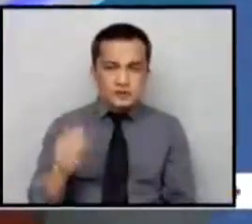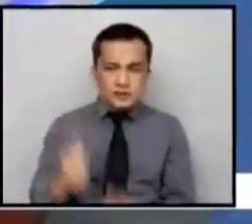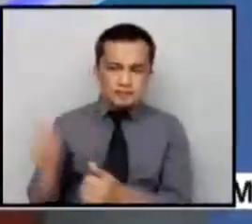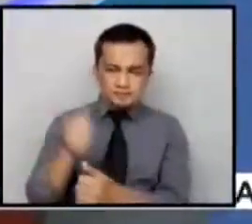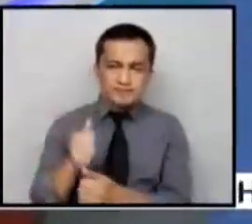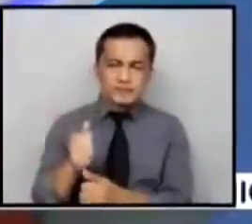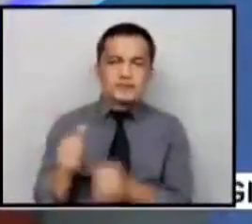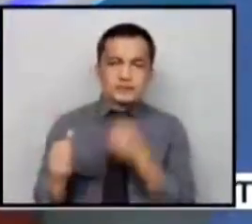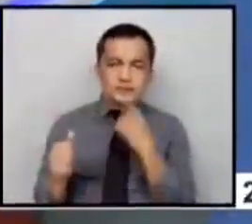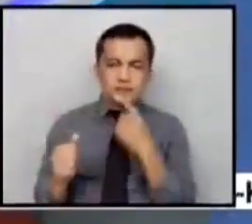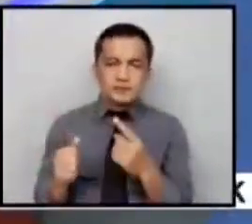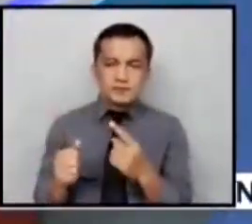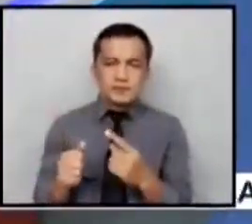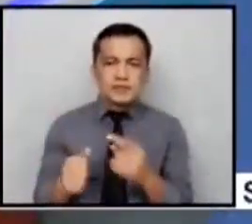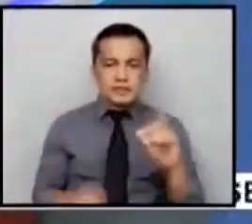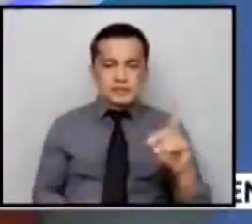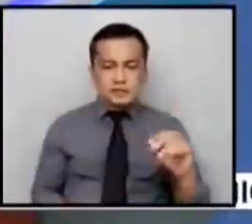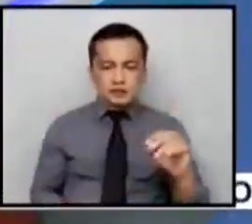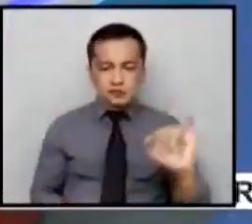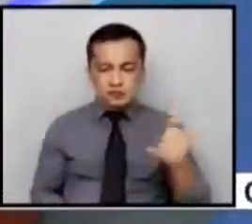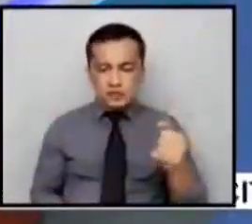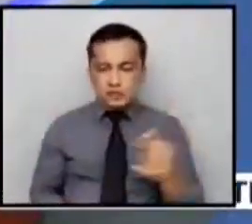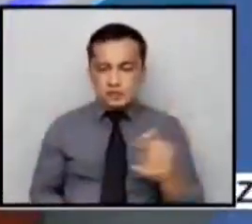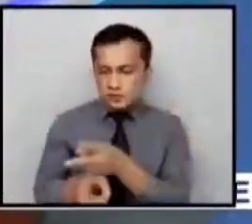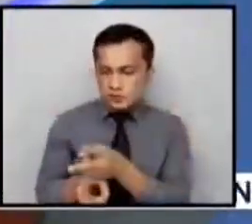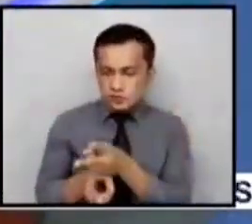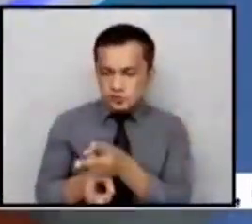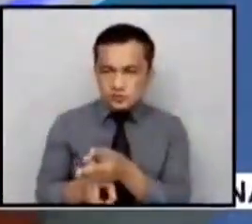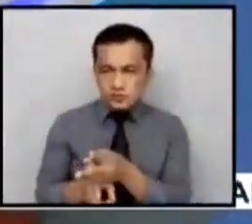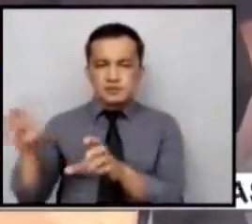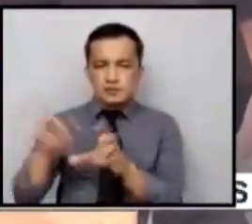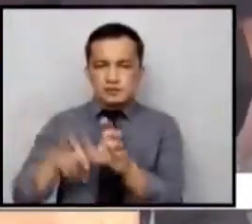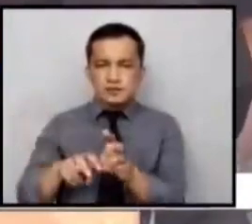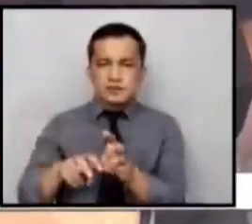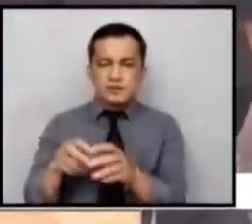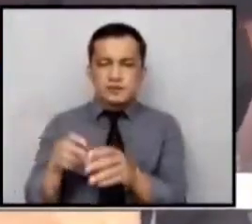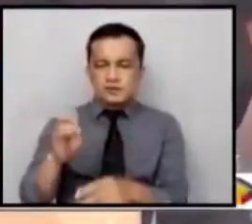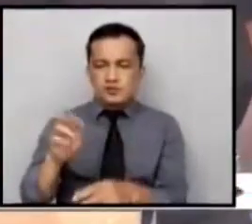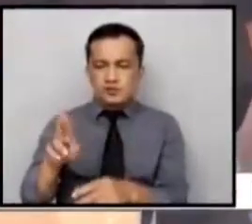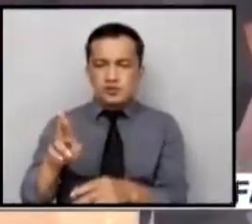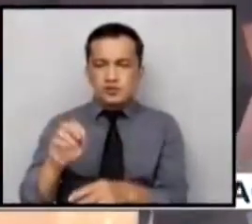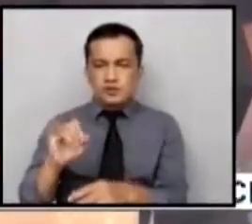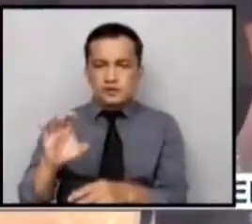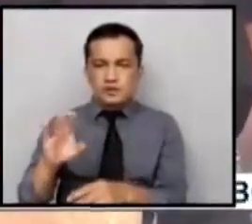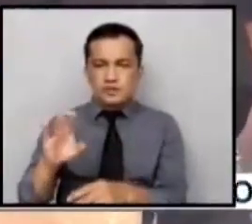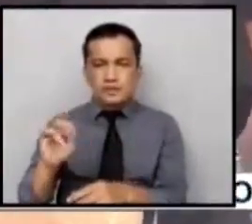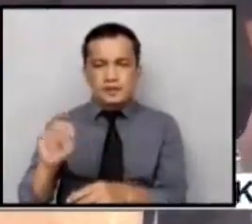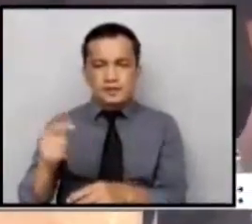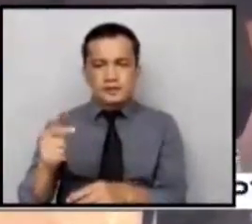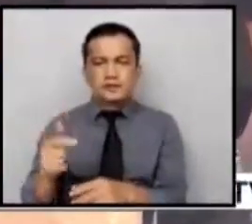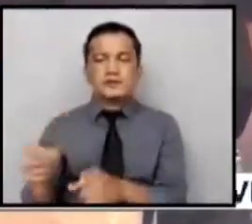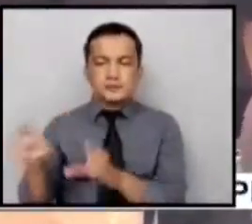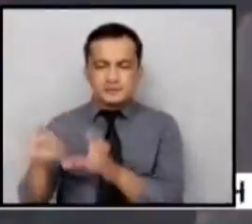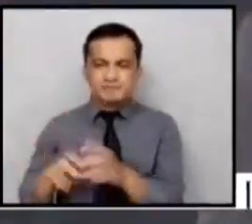ng Department of Justice na tututukan ang pagpuksa sa umano'y korupsyon sa Bucor. Narito ang report.